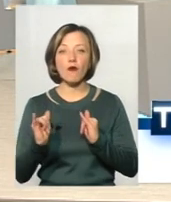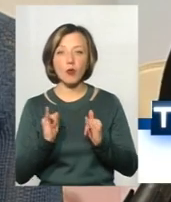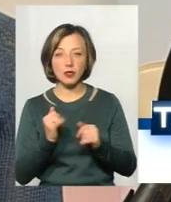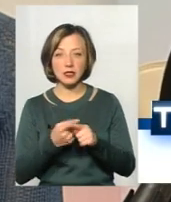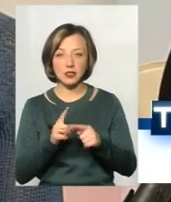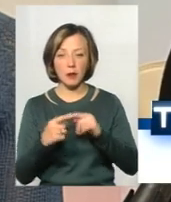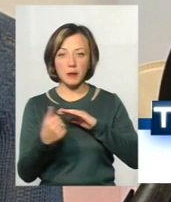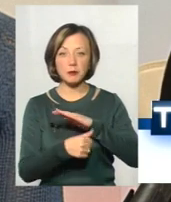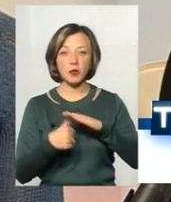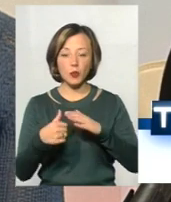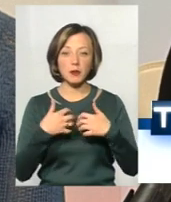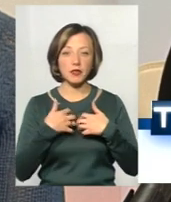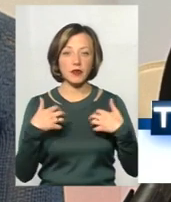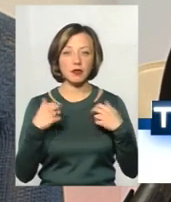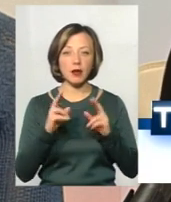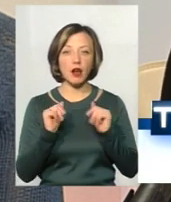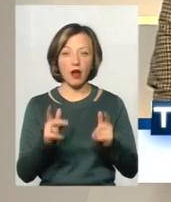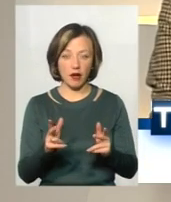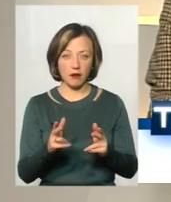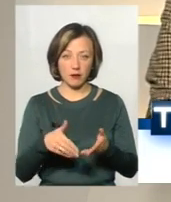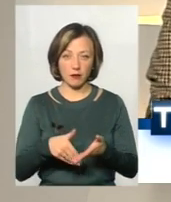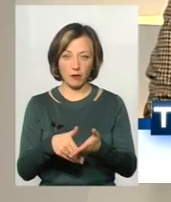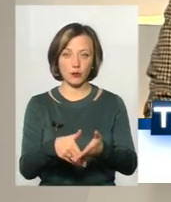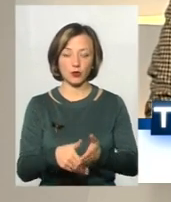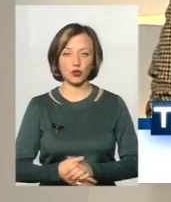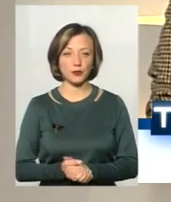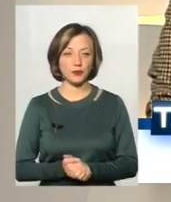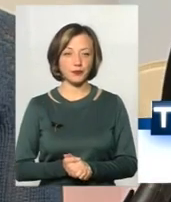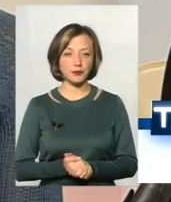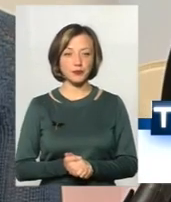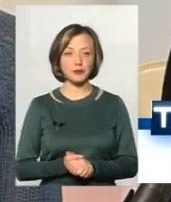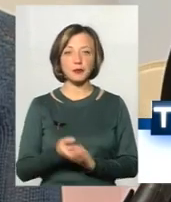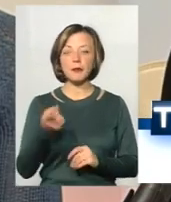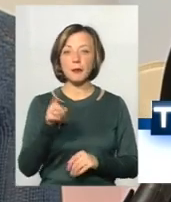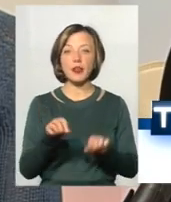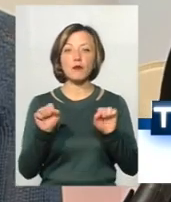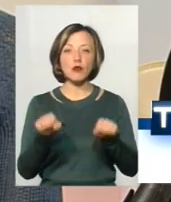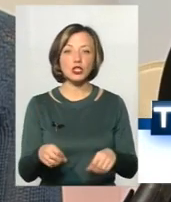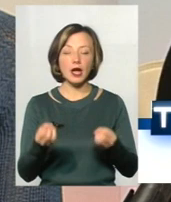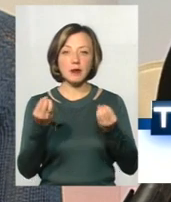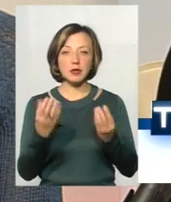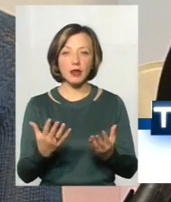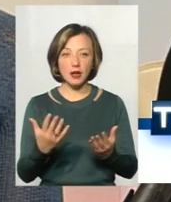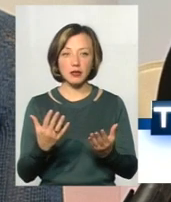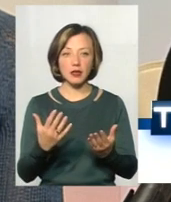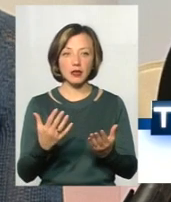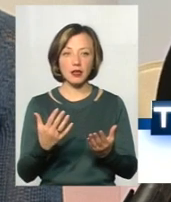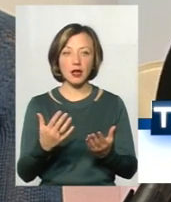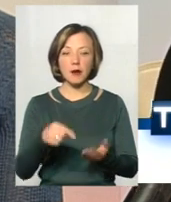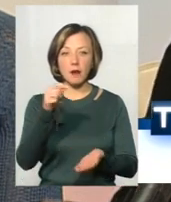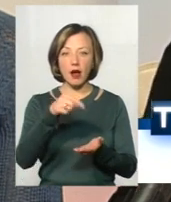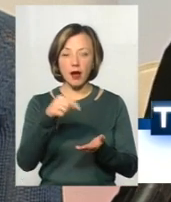с беспритульными тваринами, как себе вести. Як їм допомогти. Як допомогти, потому что можно элементарно покапать за 26